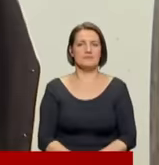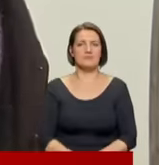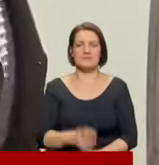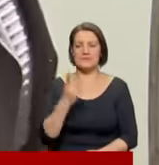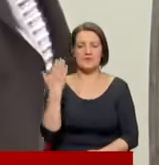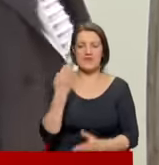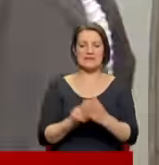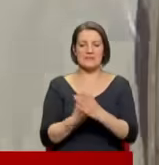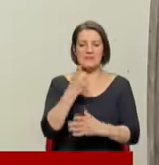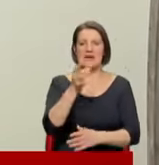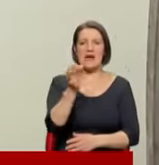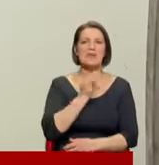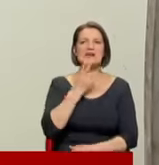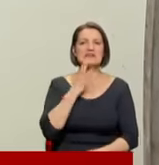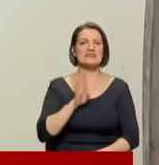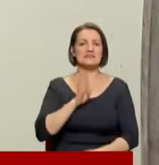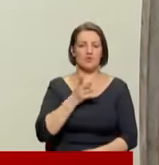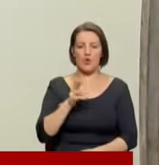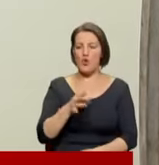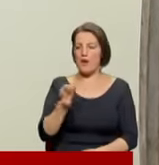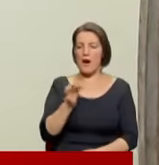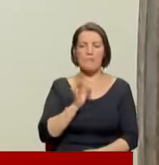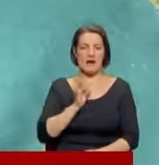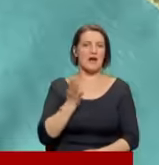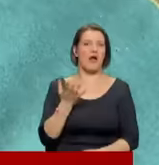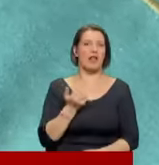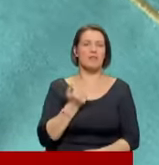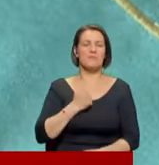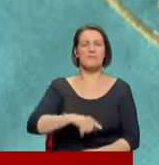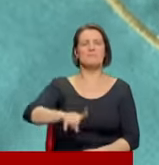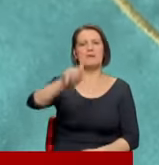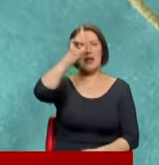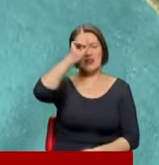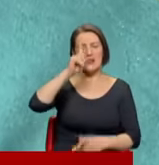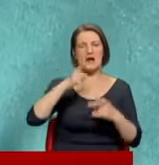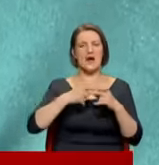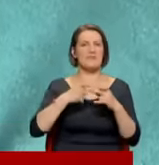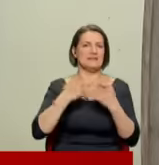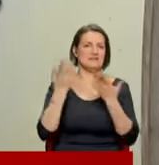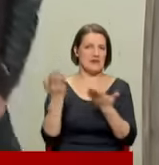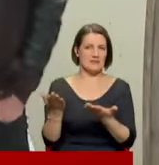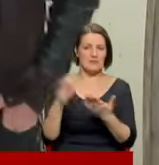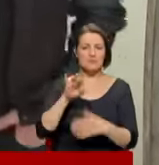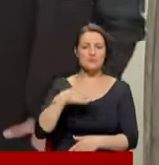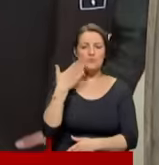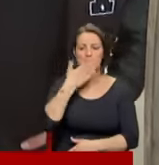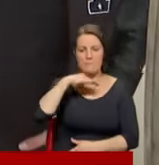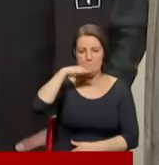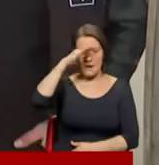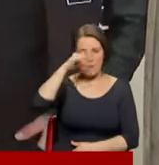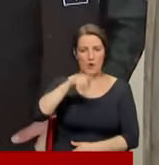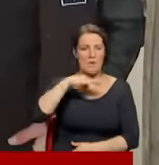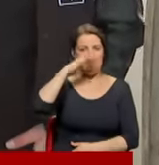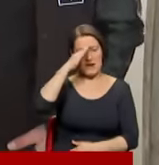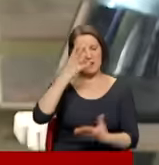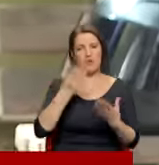Geçen sabah bir haberle, kızımızın ölüm haberiyle karşılaştık. Rabbim rahmetiyle muamele eylesin. Şu mübarek bayramı ona da